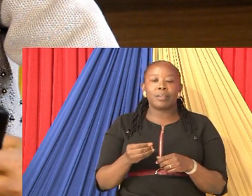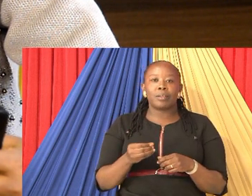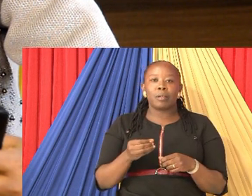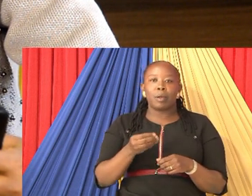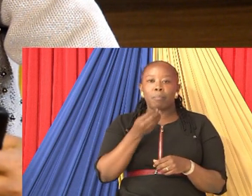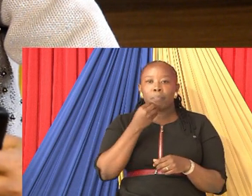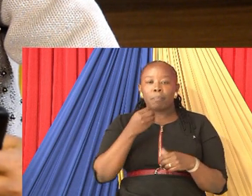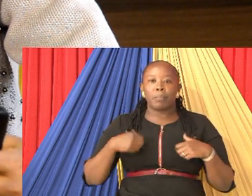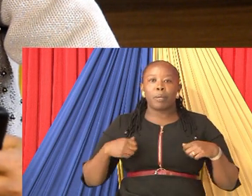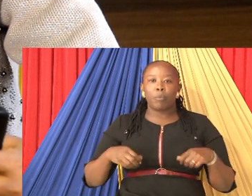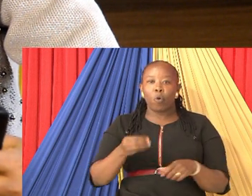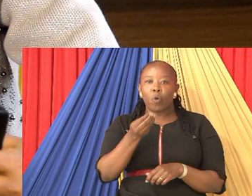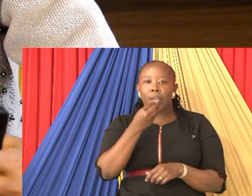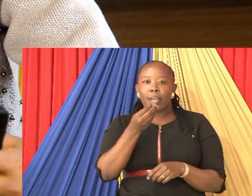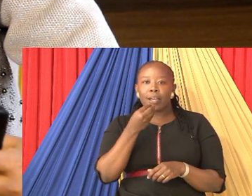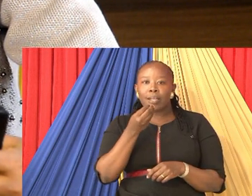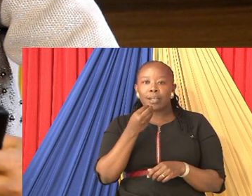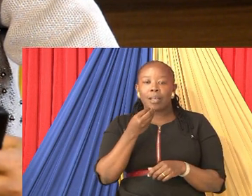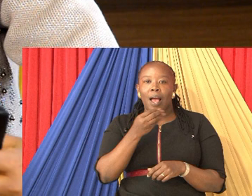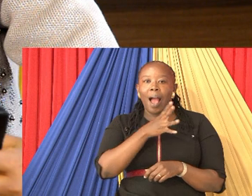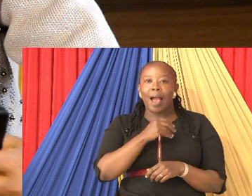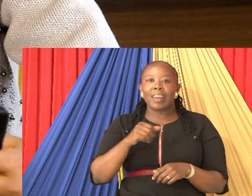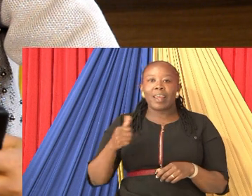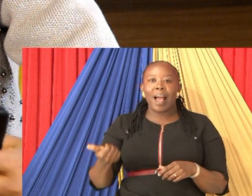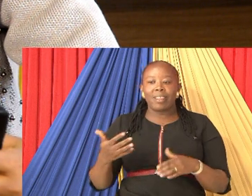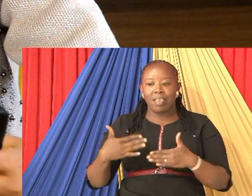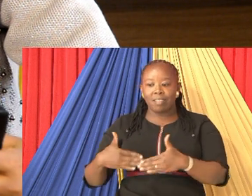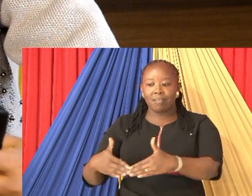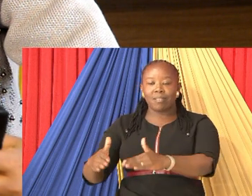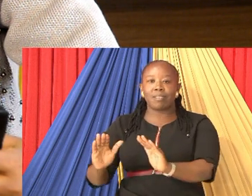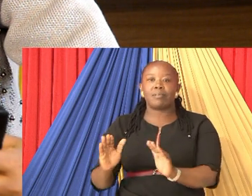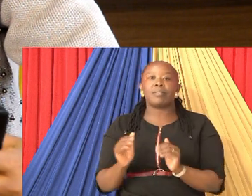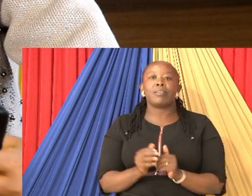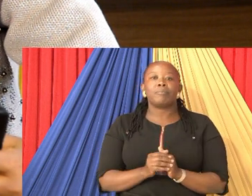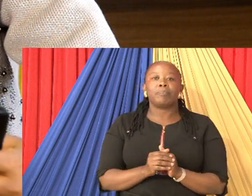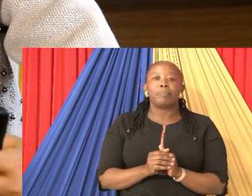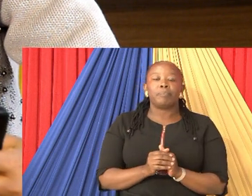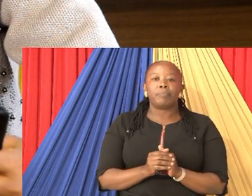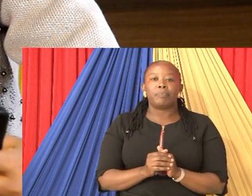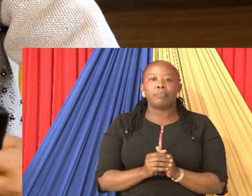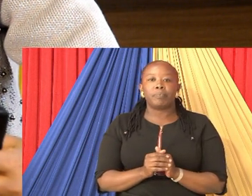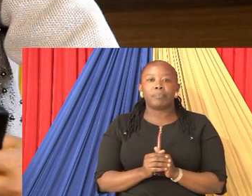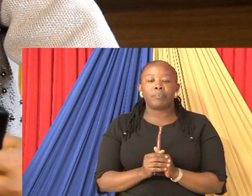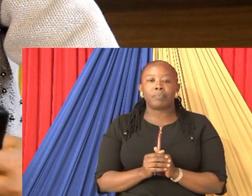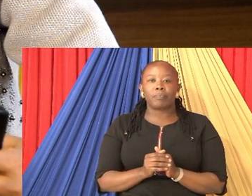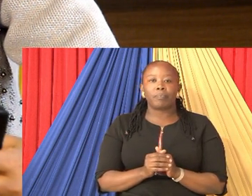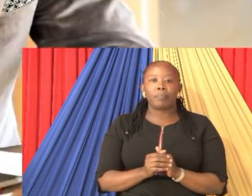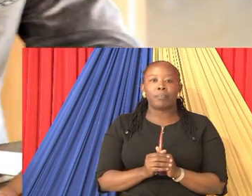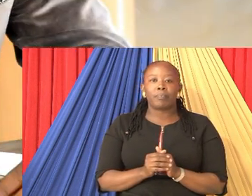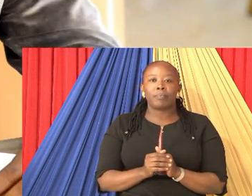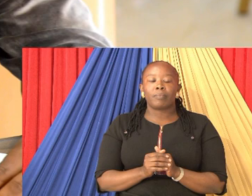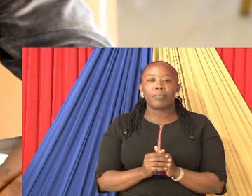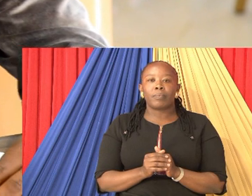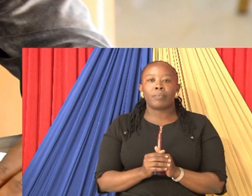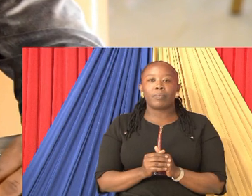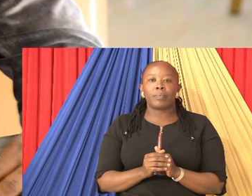cha kushukuru, mambo yakawa ni tofauti, ikawa ni increase chakula